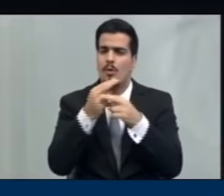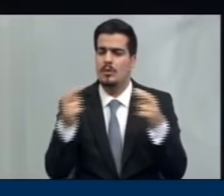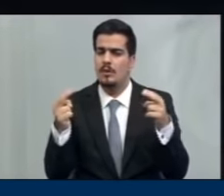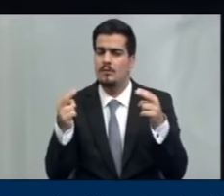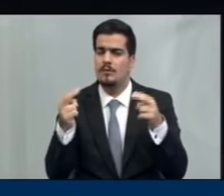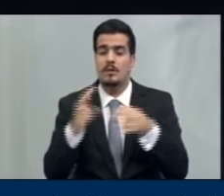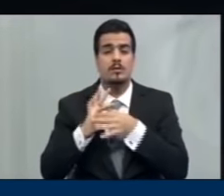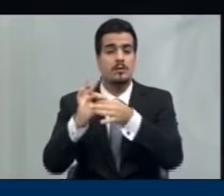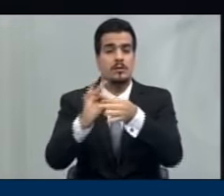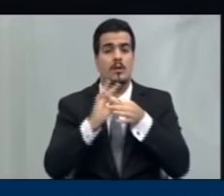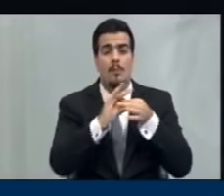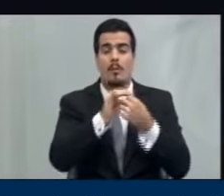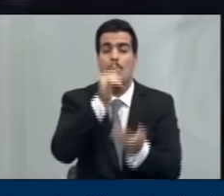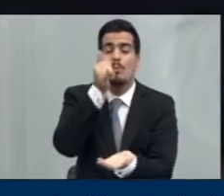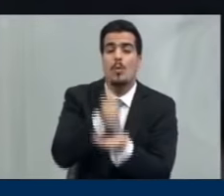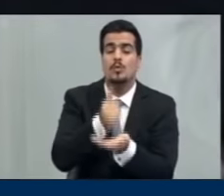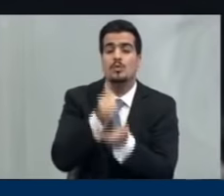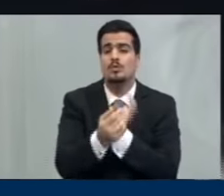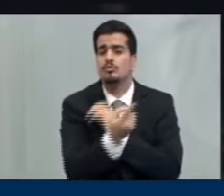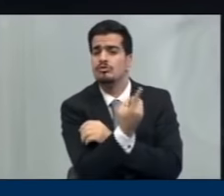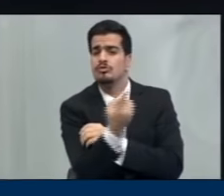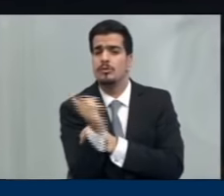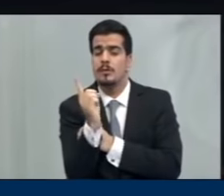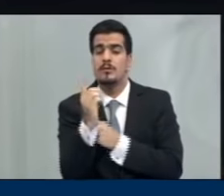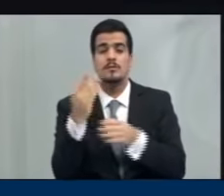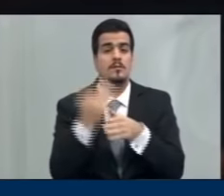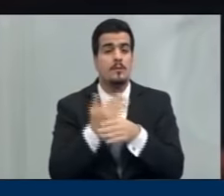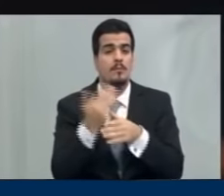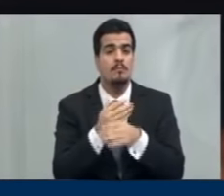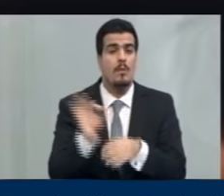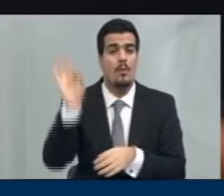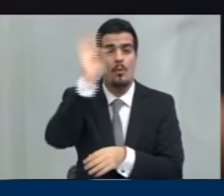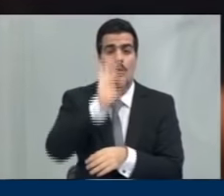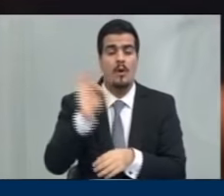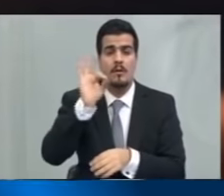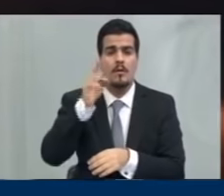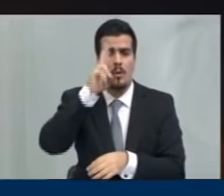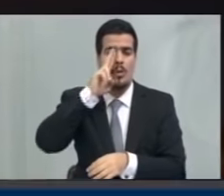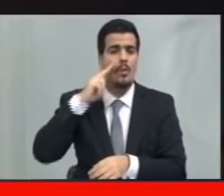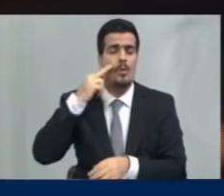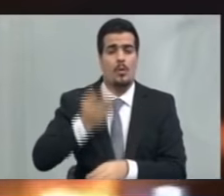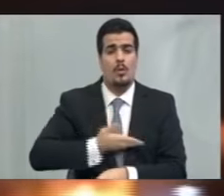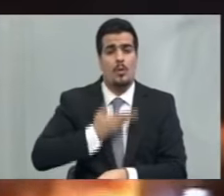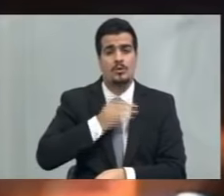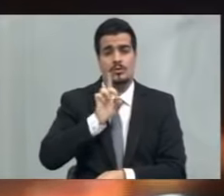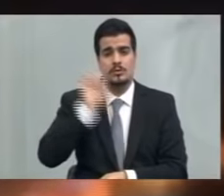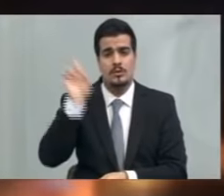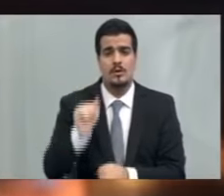إلى التعامل بمسؤولية مع الأوضاع الراهنة في إقليم كردستان.